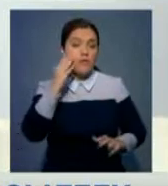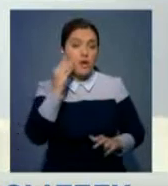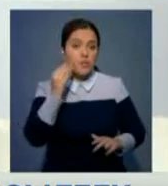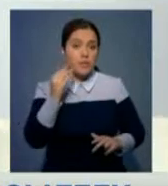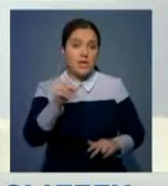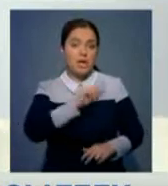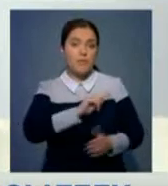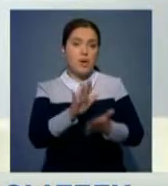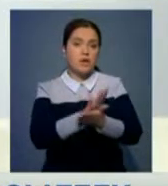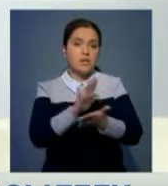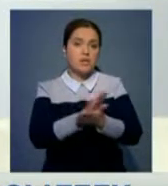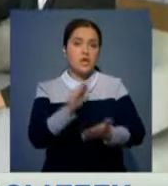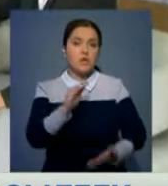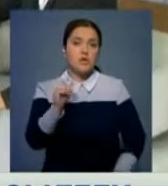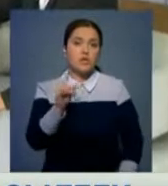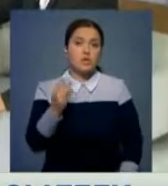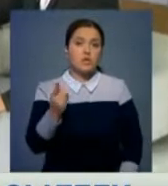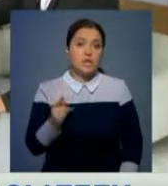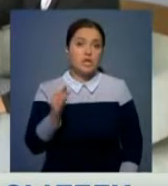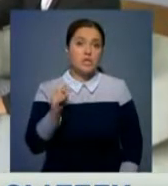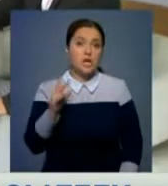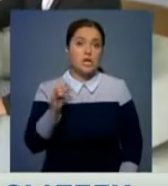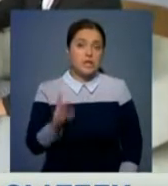разные годы работал в газетах «Жазуша», «Жалын»,